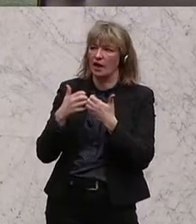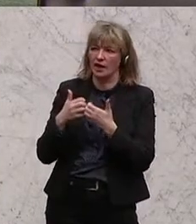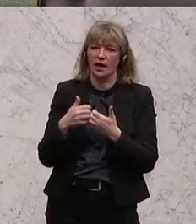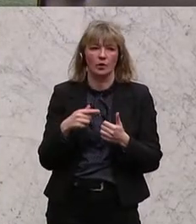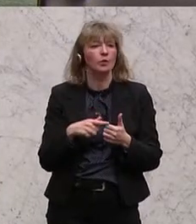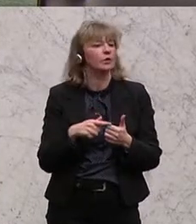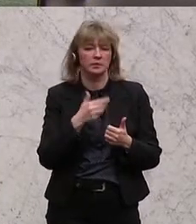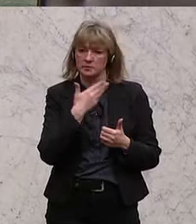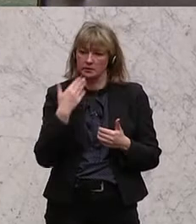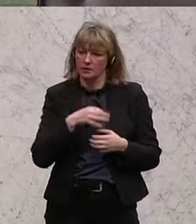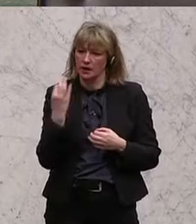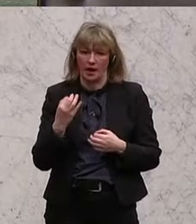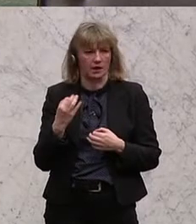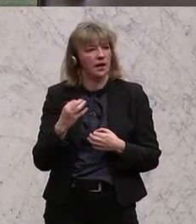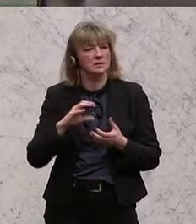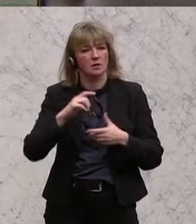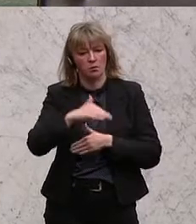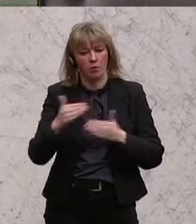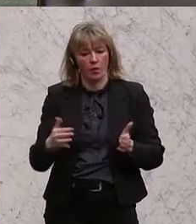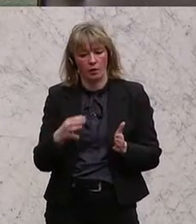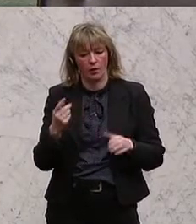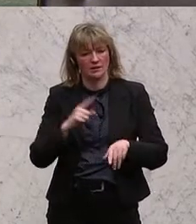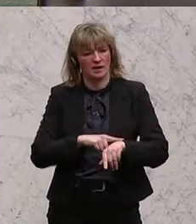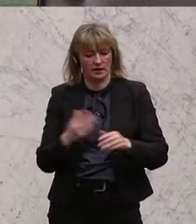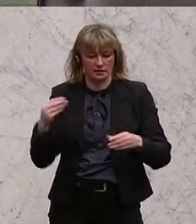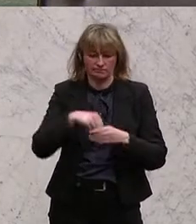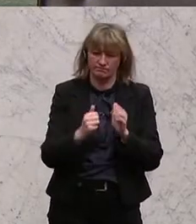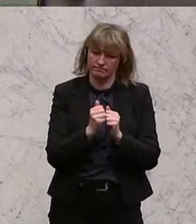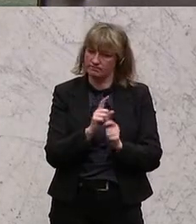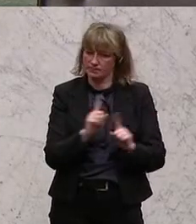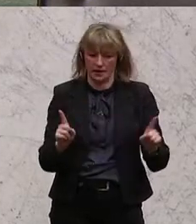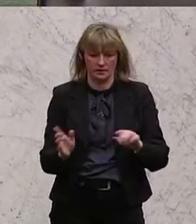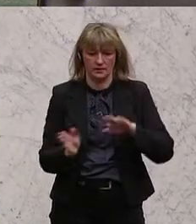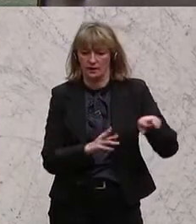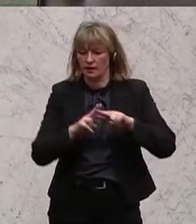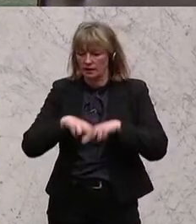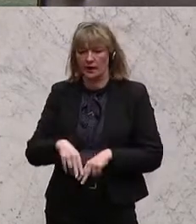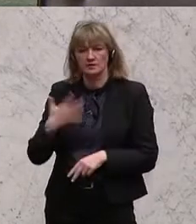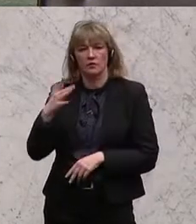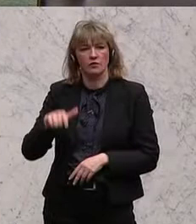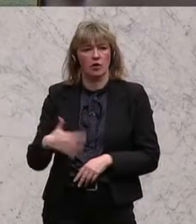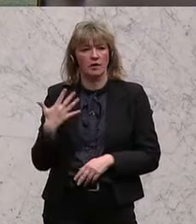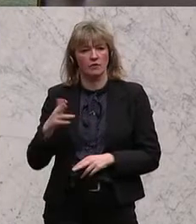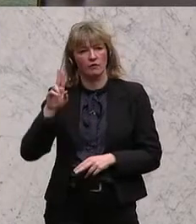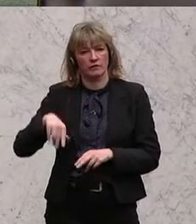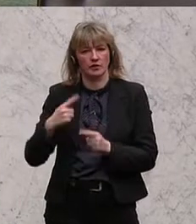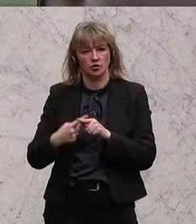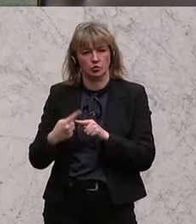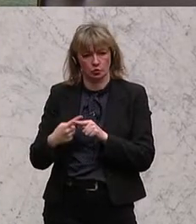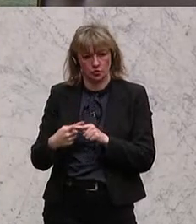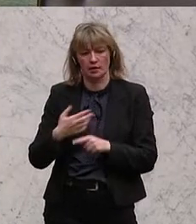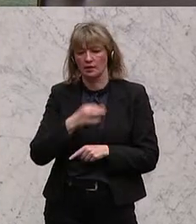ist nicht in die Tagesblockzeit einzurechnen. Weiters wurde eine Tagesblockzeit von 5,5 Wiener Stunden für